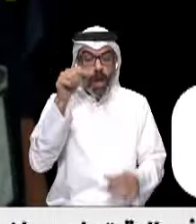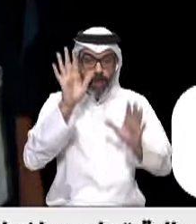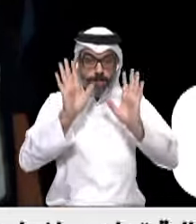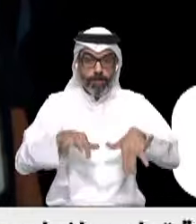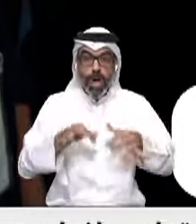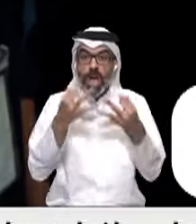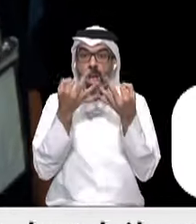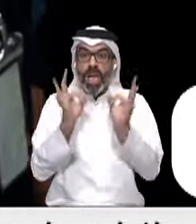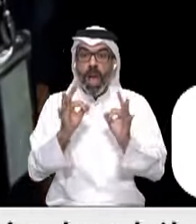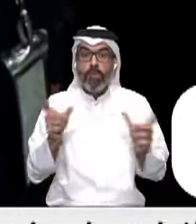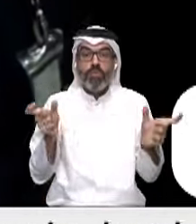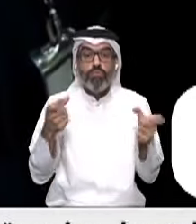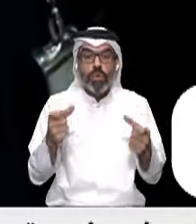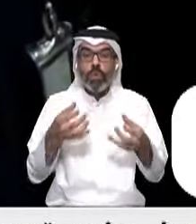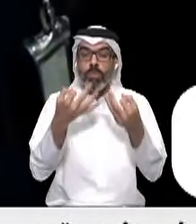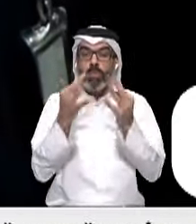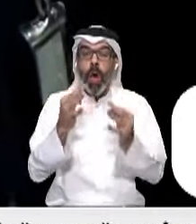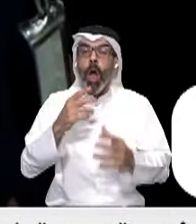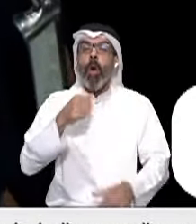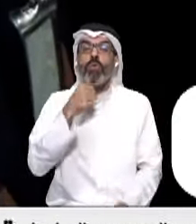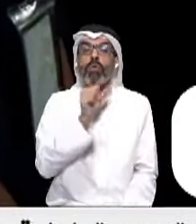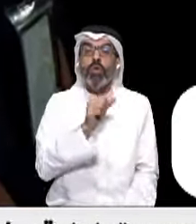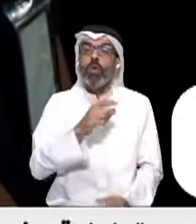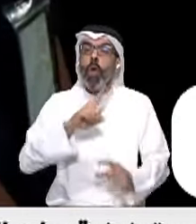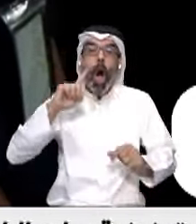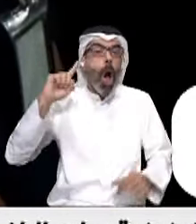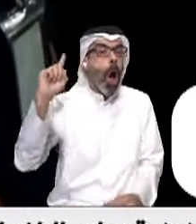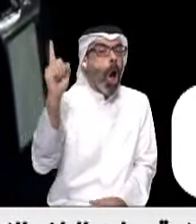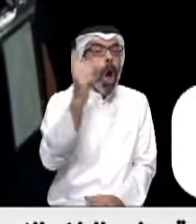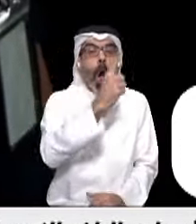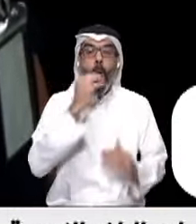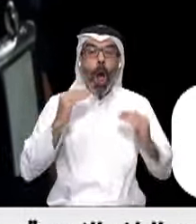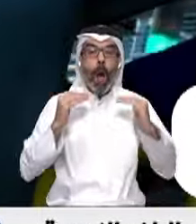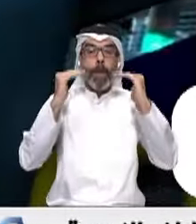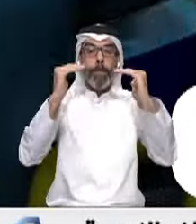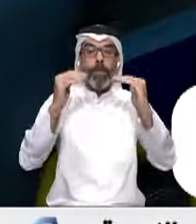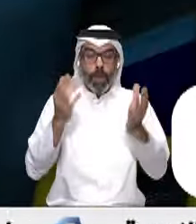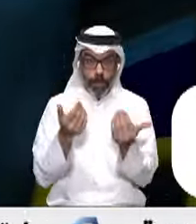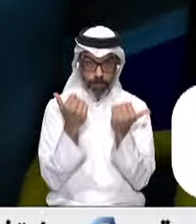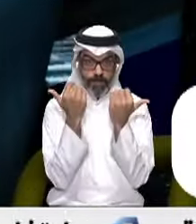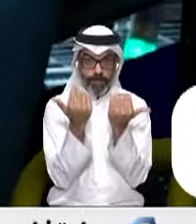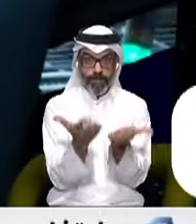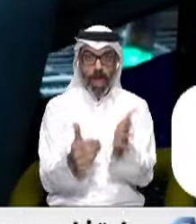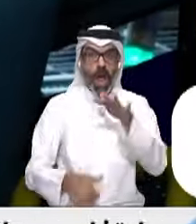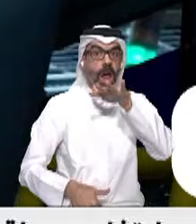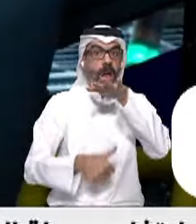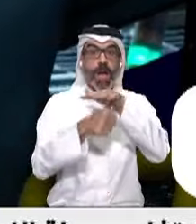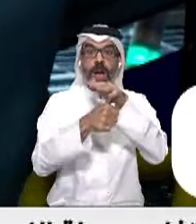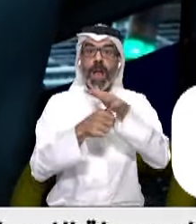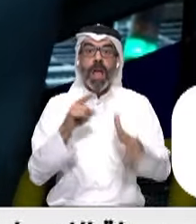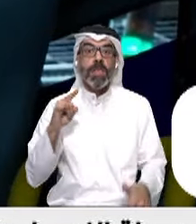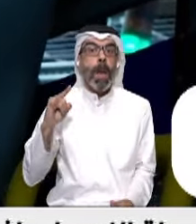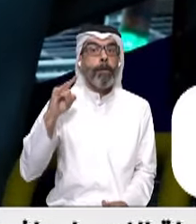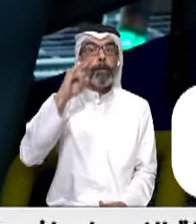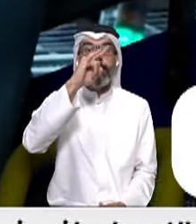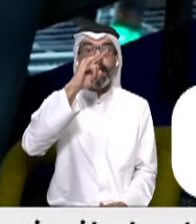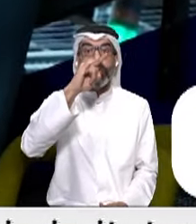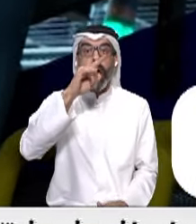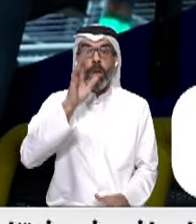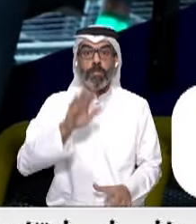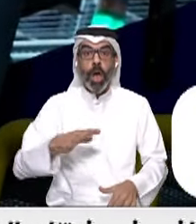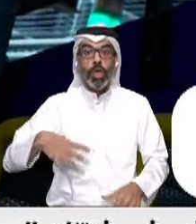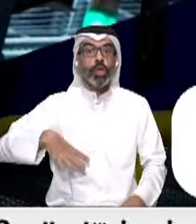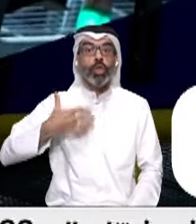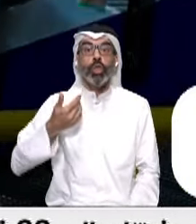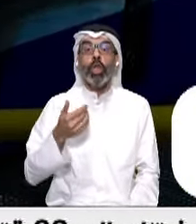بوجود انظمه وخدمات حديثه ذات جوده عاليه كما قدم رئيس الاداره العامه للطيران المدني الشيخ حمود